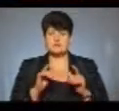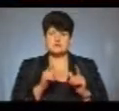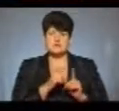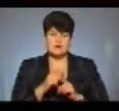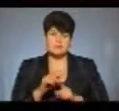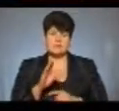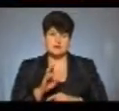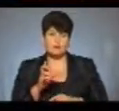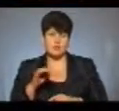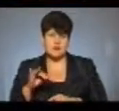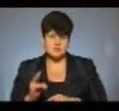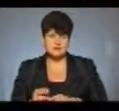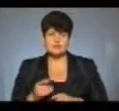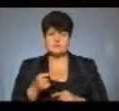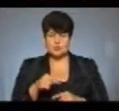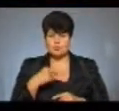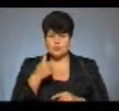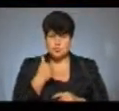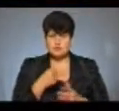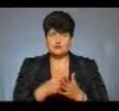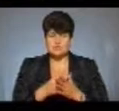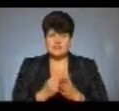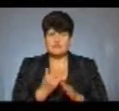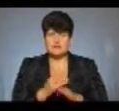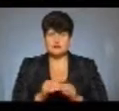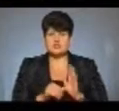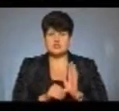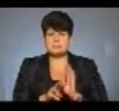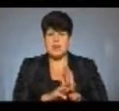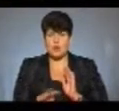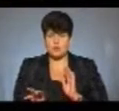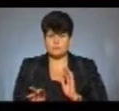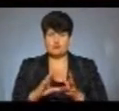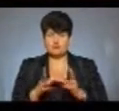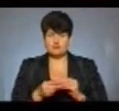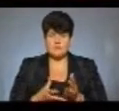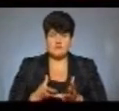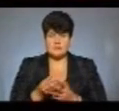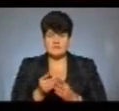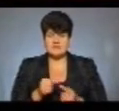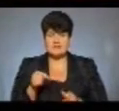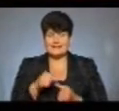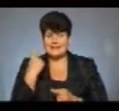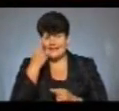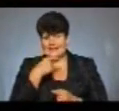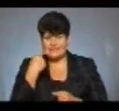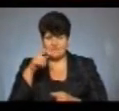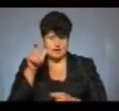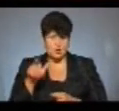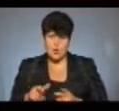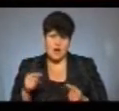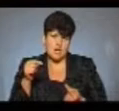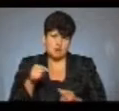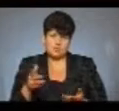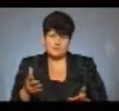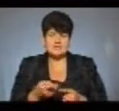Боярського, на цей рік у бюджеті області на програму «Турбота» виділено понад 6 мільйонів. Сума виплати визначатиметься індивідуально, каже Вадим Боярський.